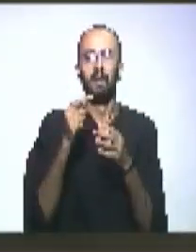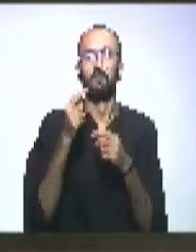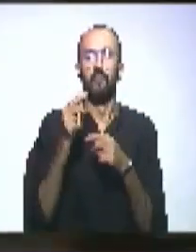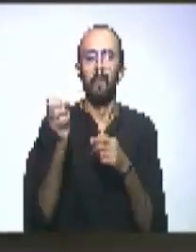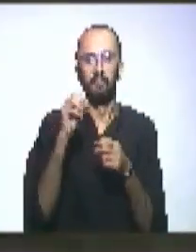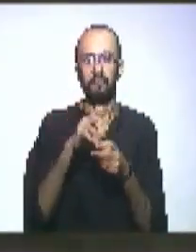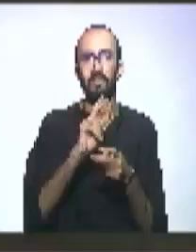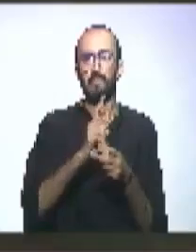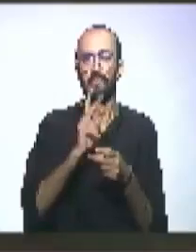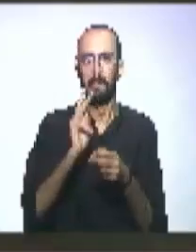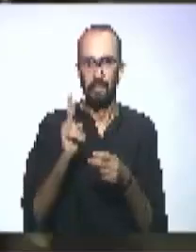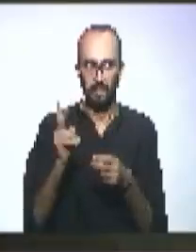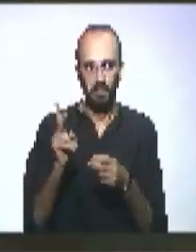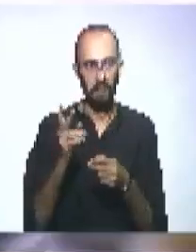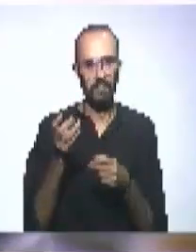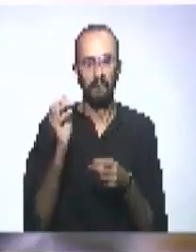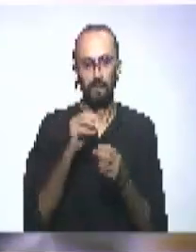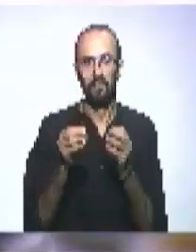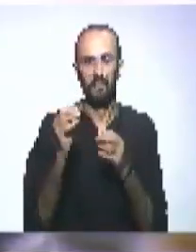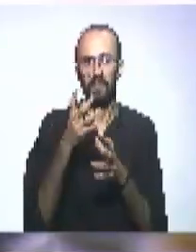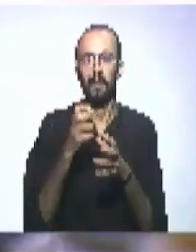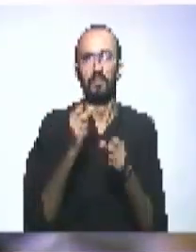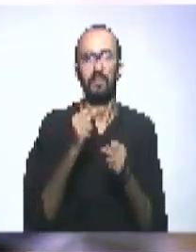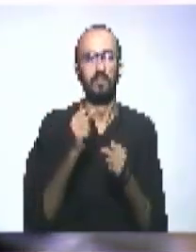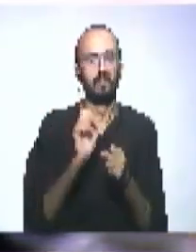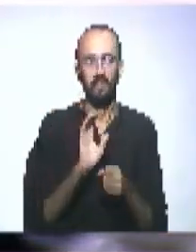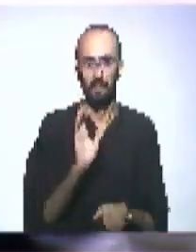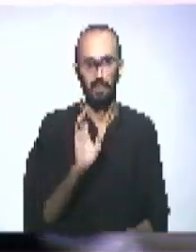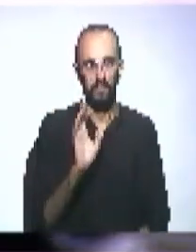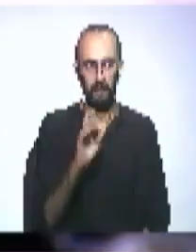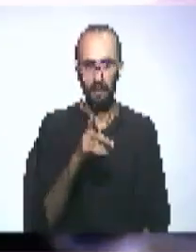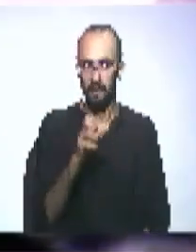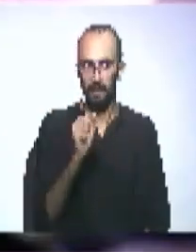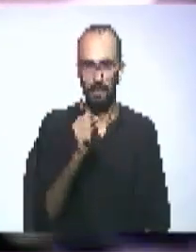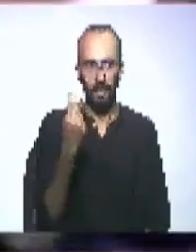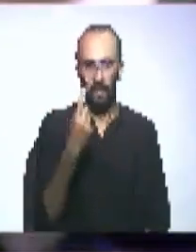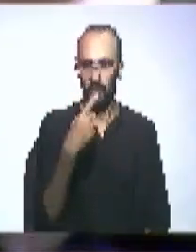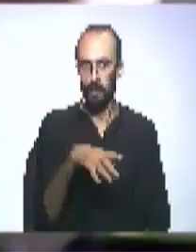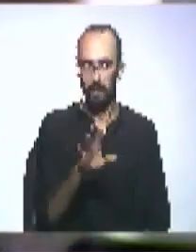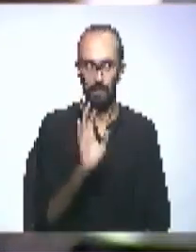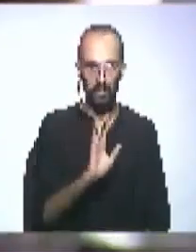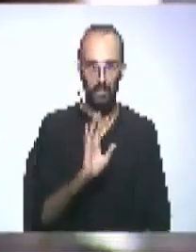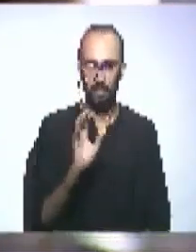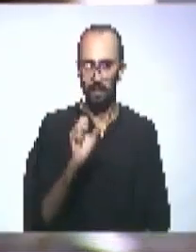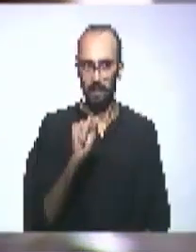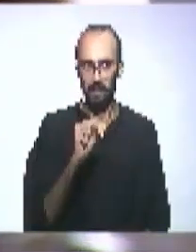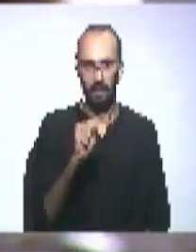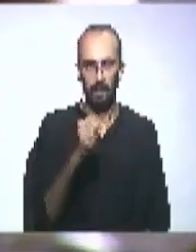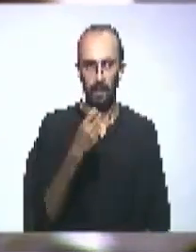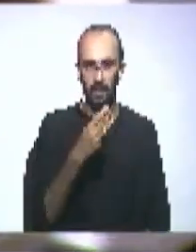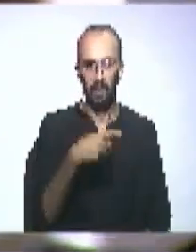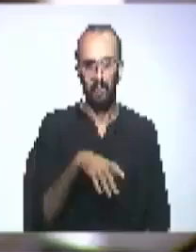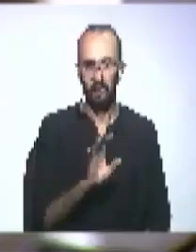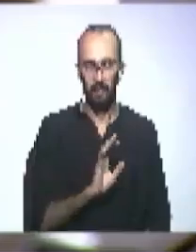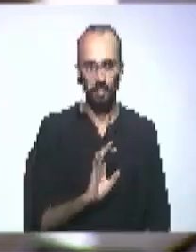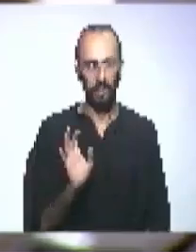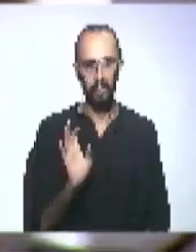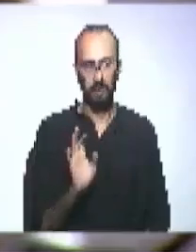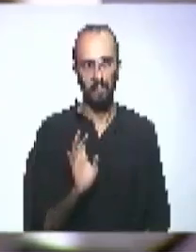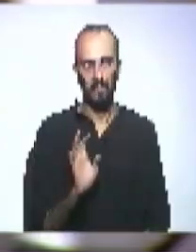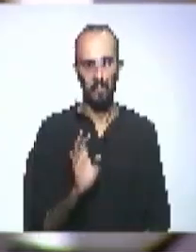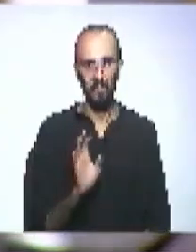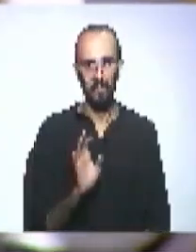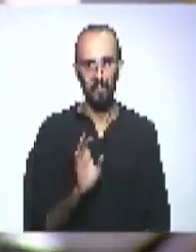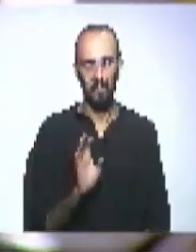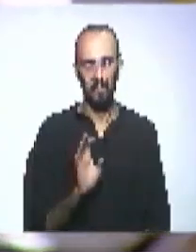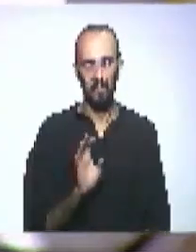مش عارف ايه، حطوا عليه حاجات كتير اقول لك عشان يمسك. هي تمسك لوحدها من غير حاجه خالص كويس، وهنا